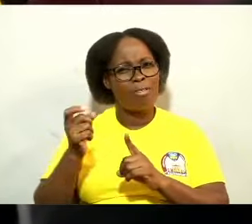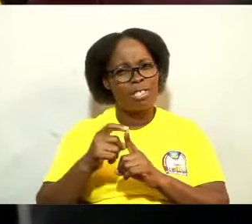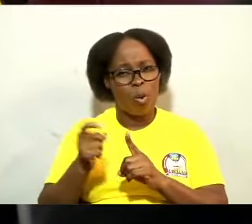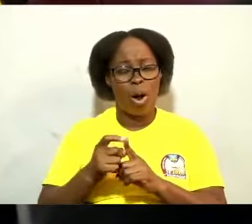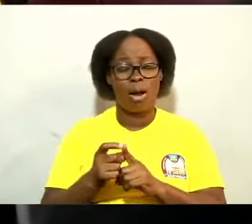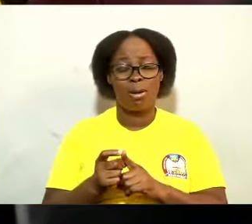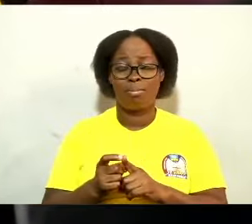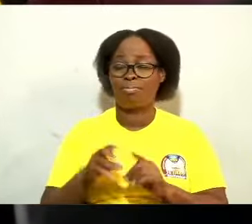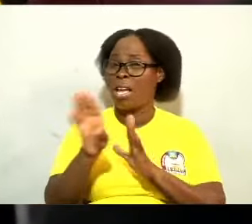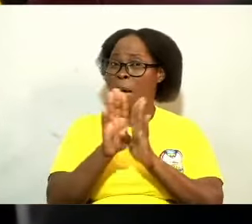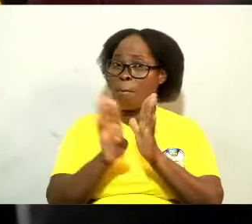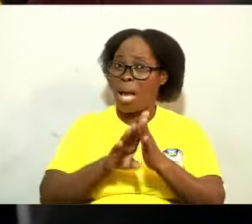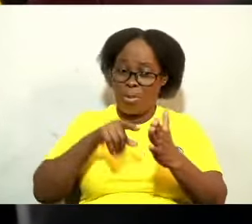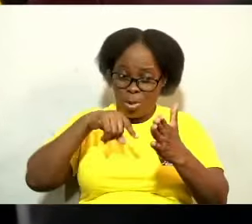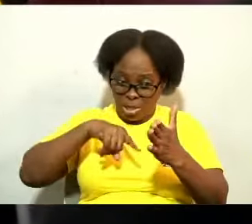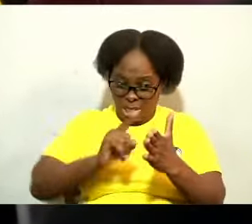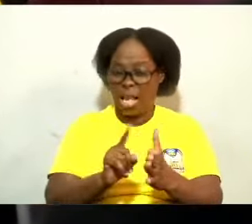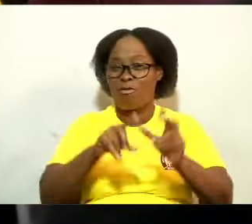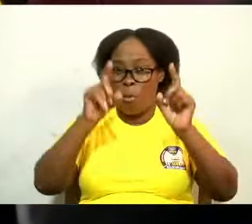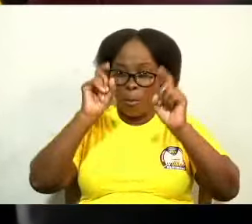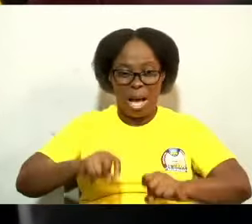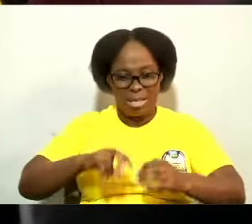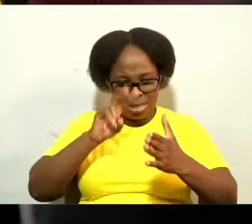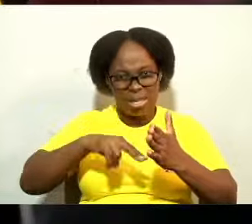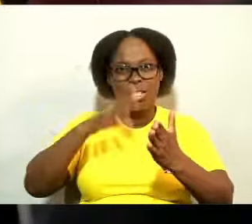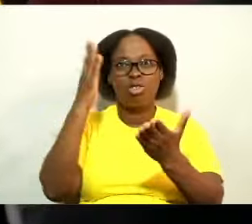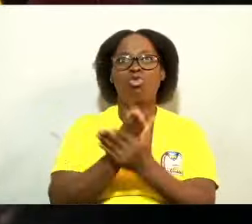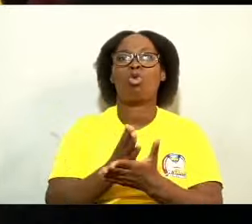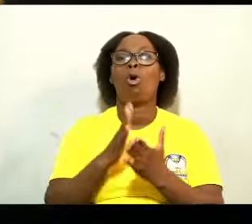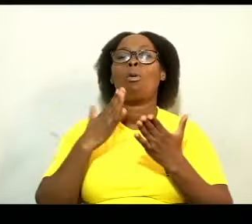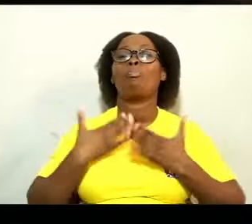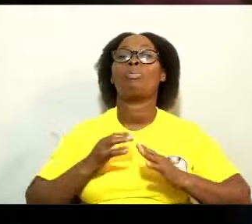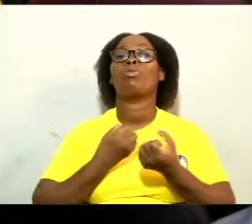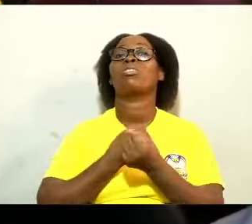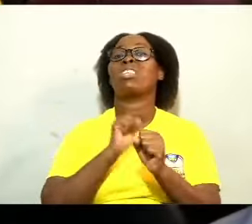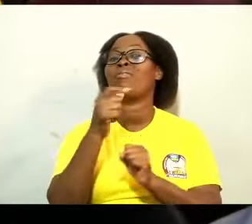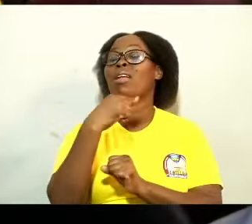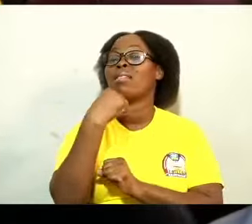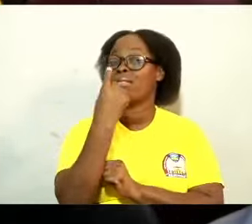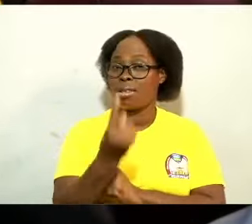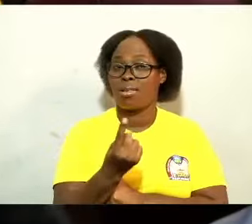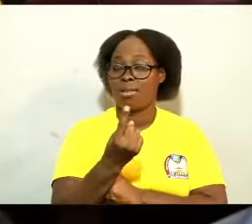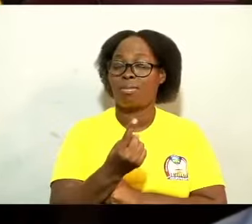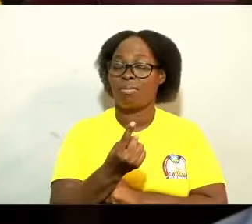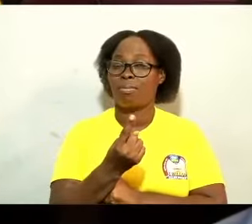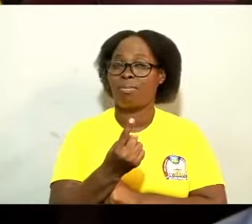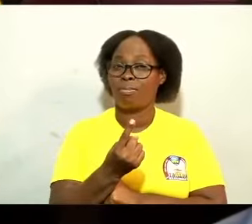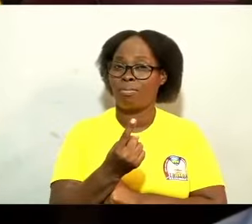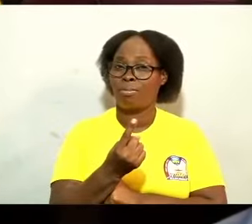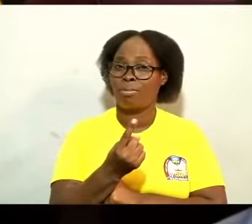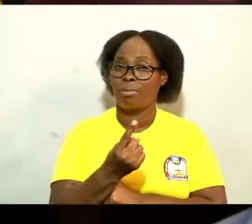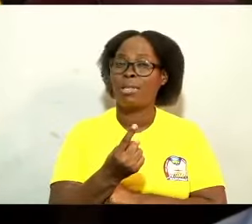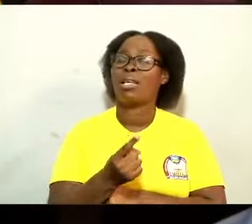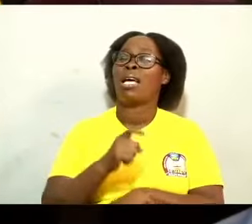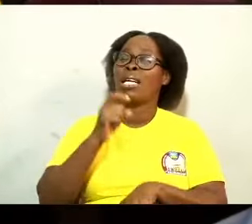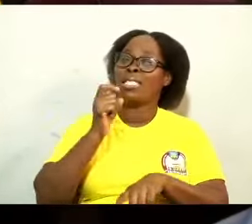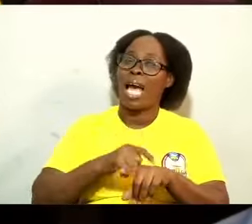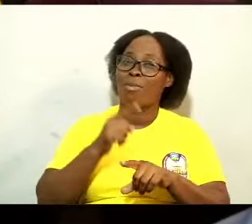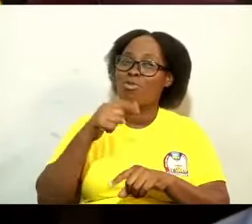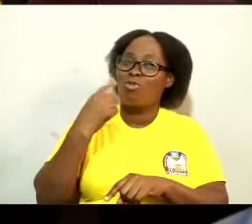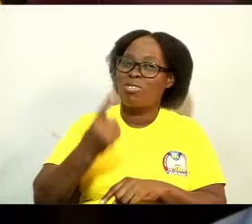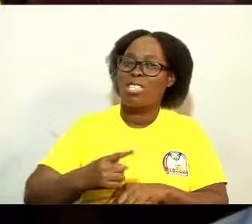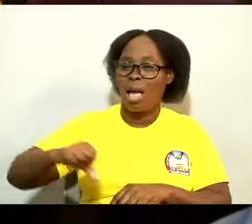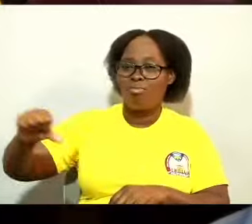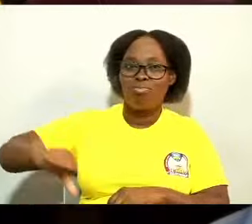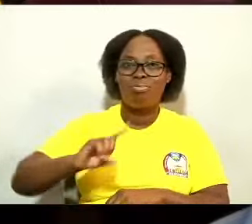Ni Biblia ikae mahali pake, watu waokolewe. Anasema kule kusema